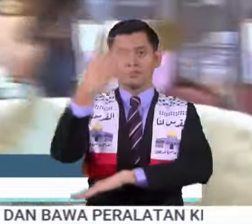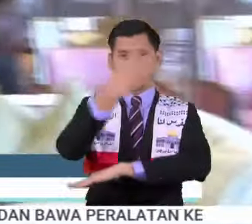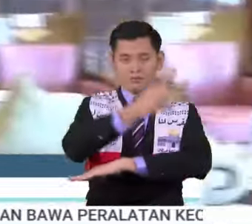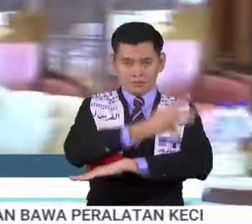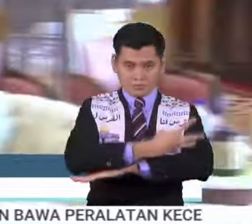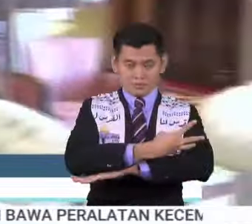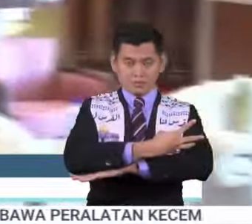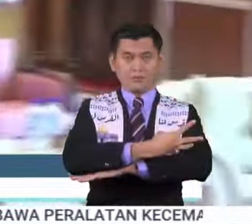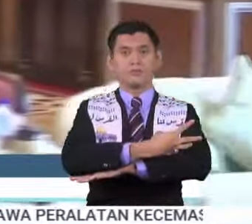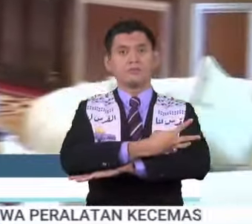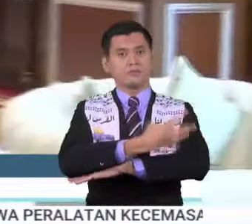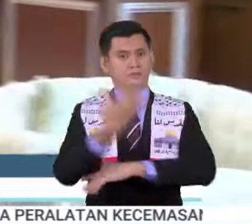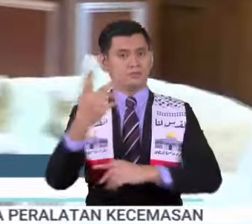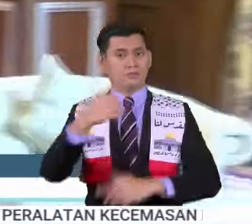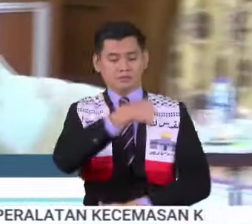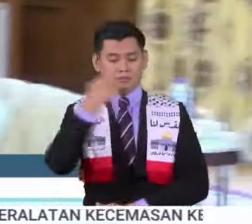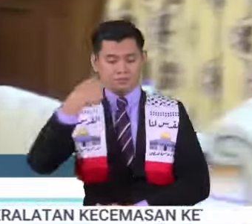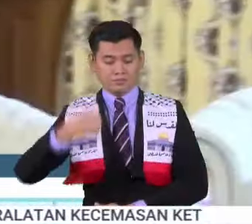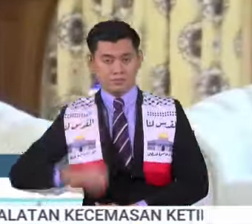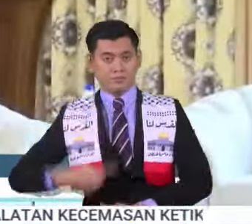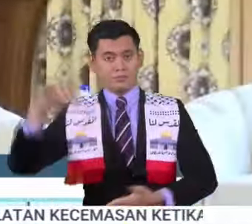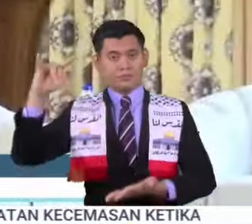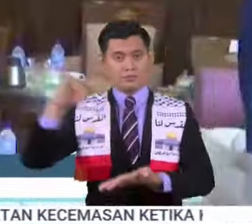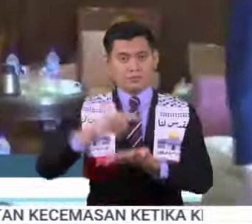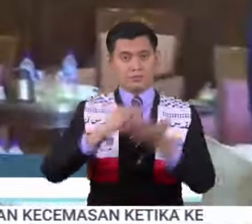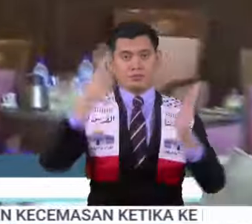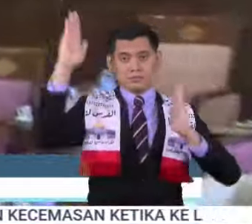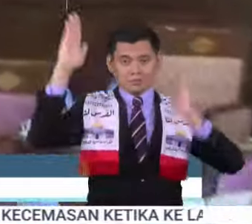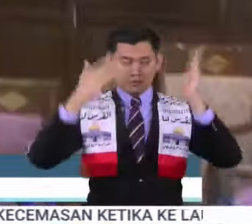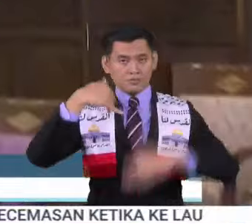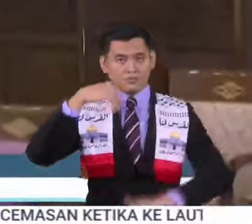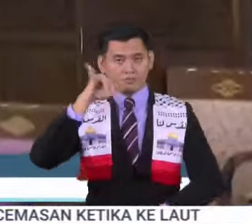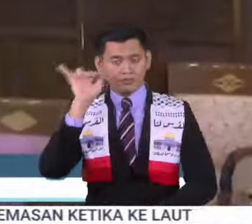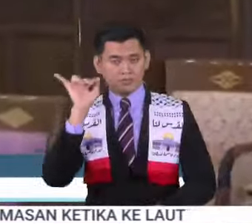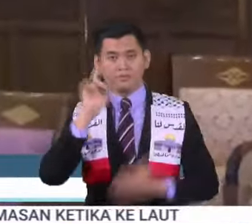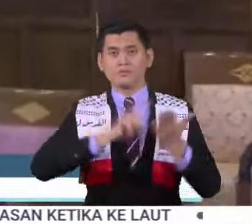Malaysia bermula semalam. Pertemuan turut menyentuh isu serantau dan